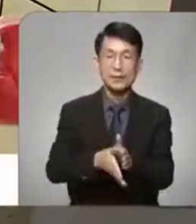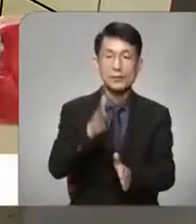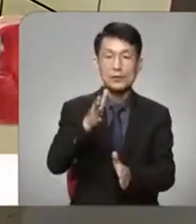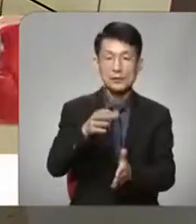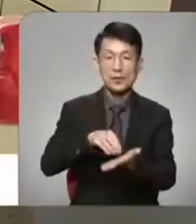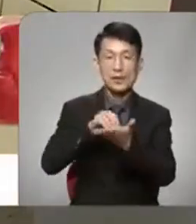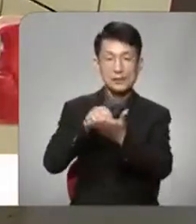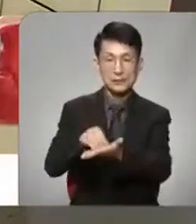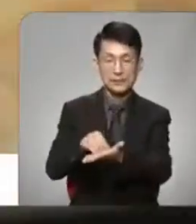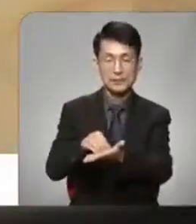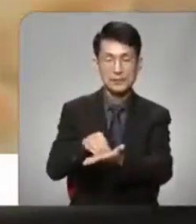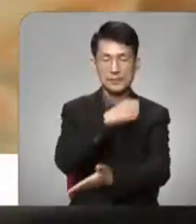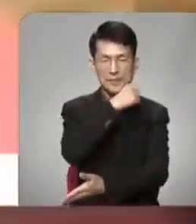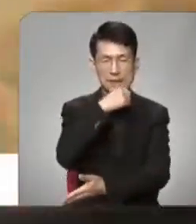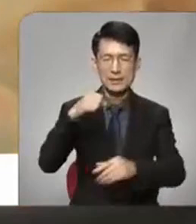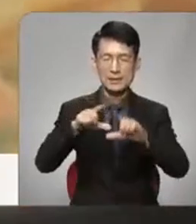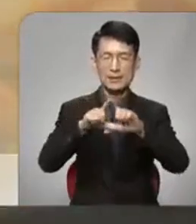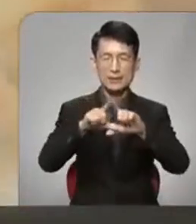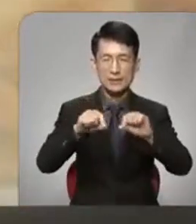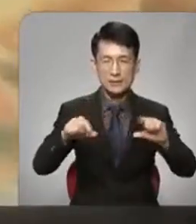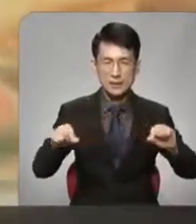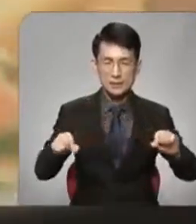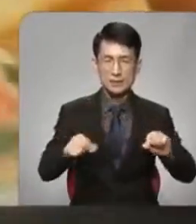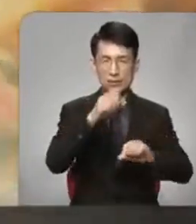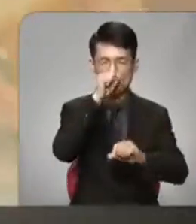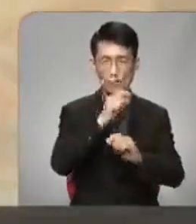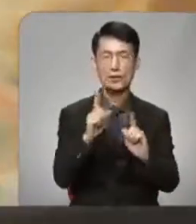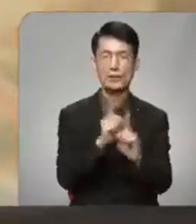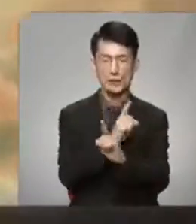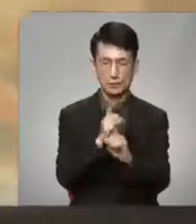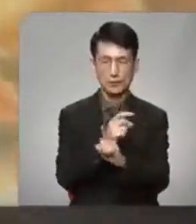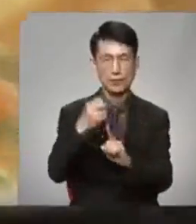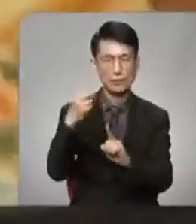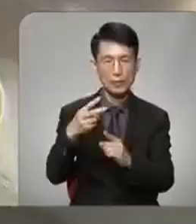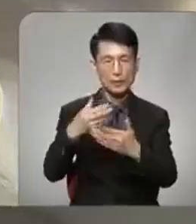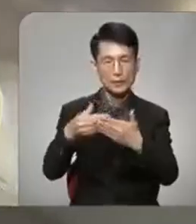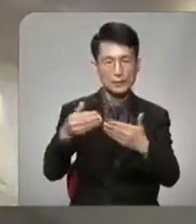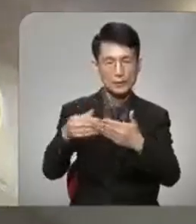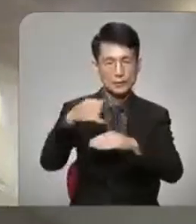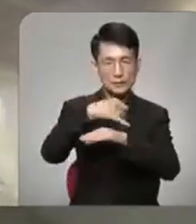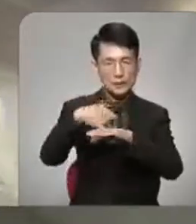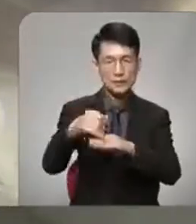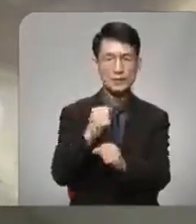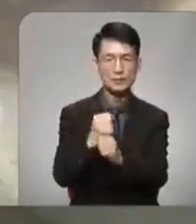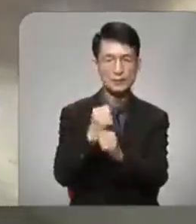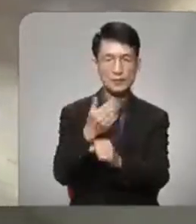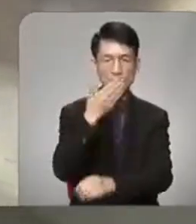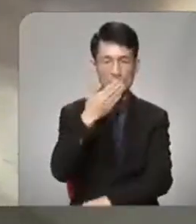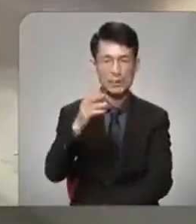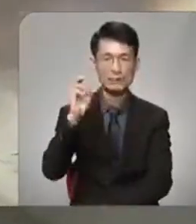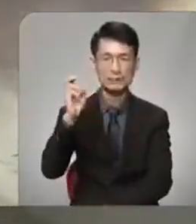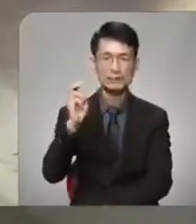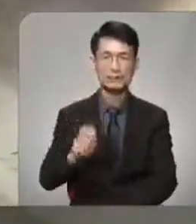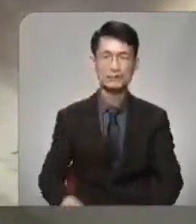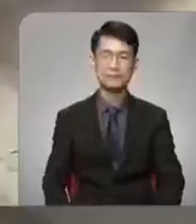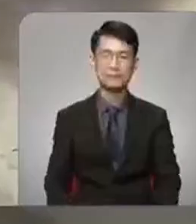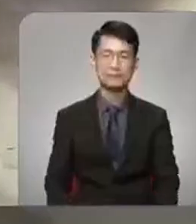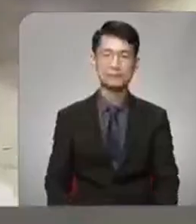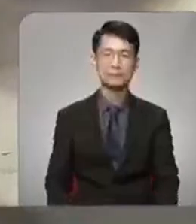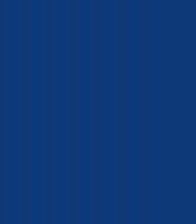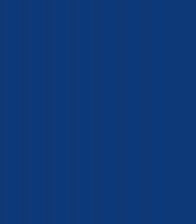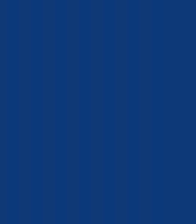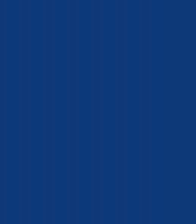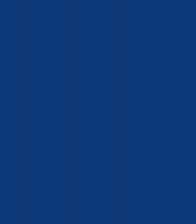가입으로 음식 산업 품질 개선과 미식 브랜드 창출도 가능할 것으로 기대하고 있습니다. KBS 뉴스 김보람입니다.